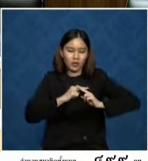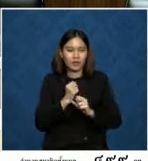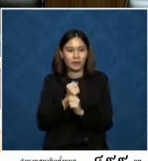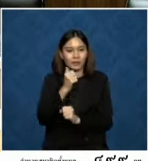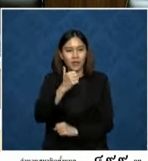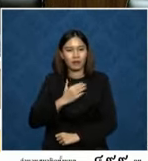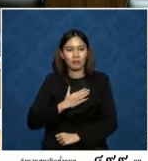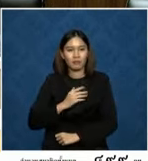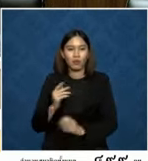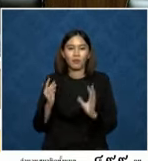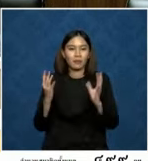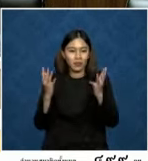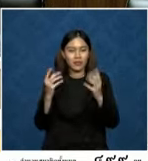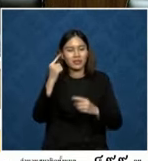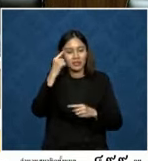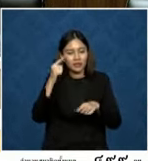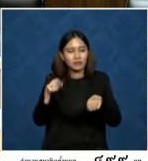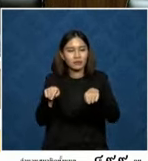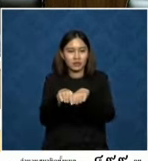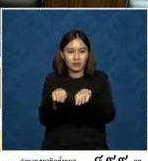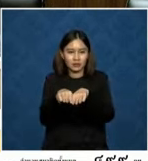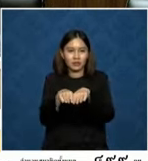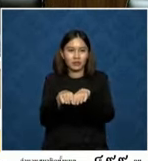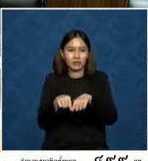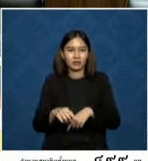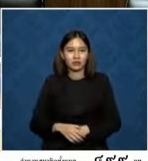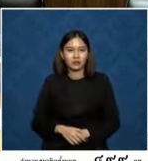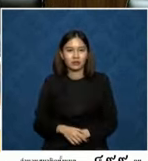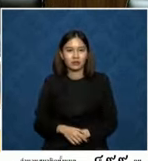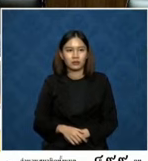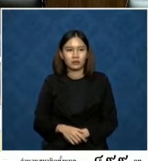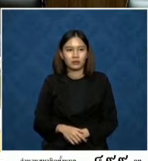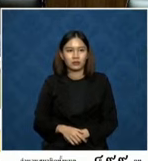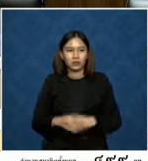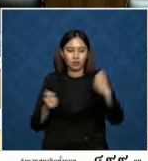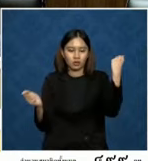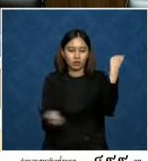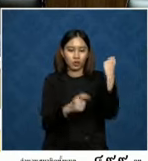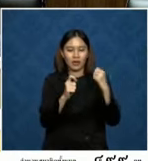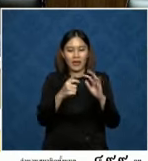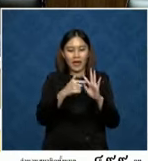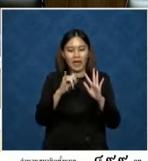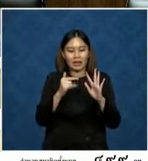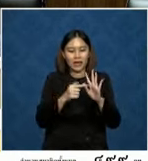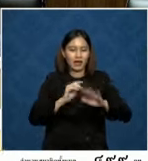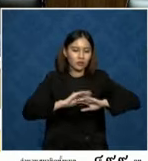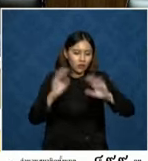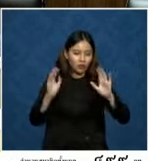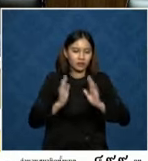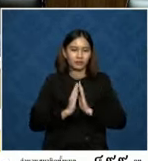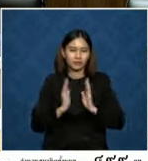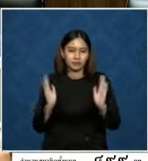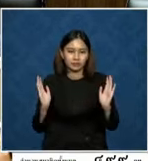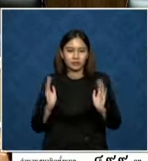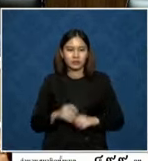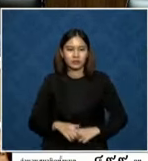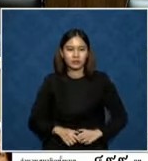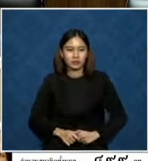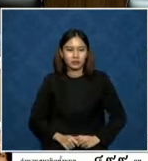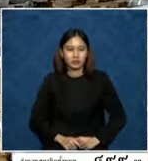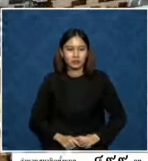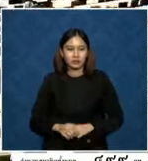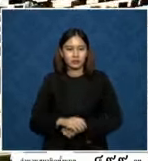มก็ไม่มีอะไรครับเห็นด้วยกับการที่ไม่มีโทษทางอาญากับการใช้เช็คครับขอบพระคุณครับ